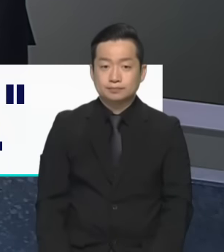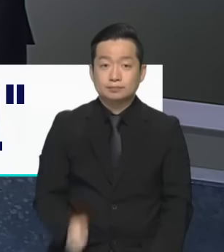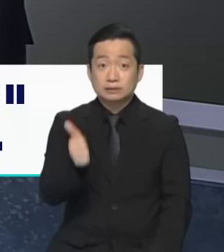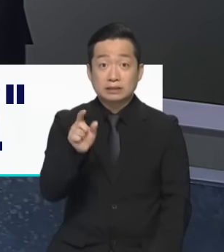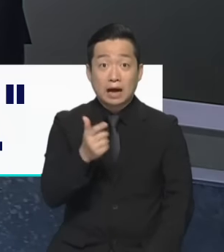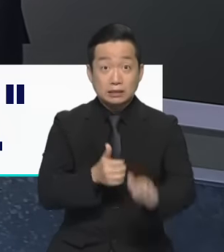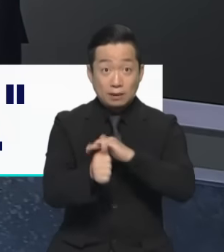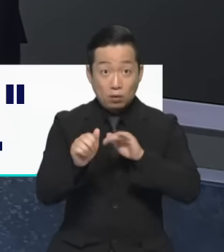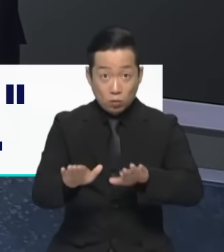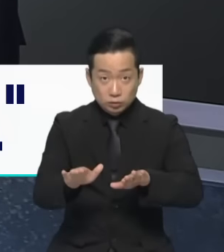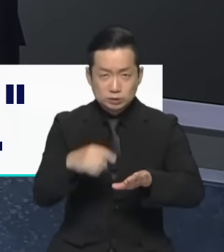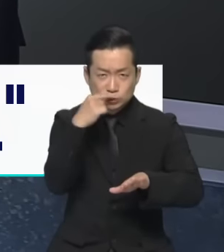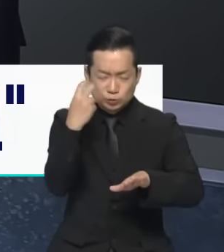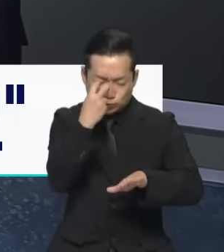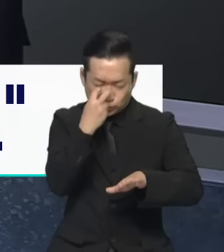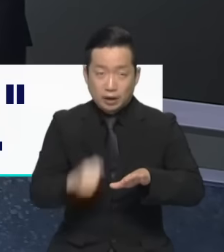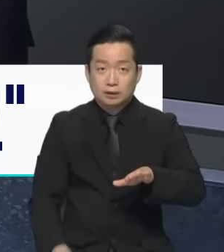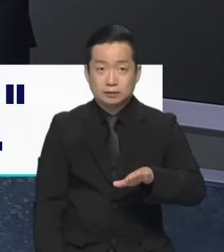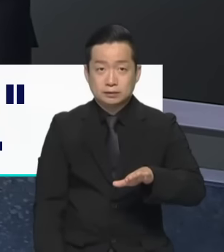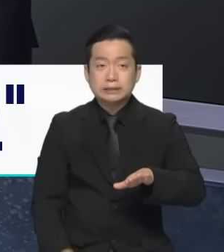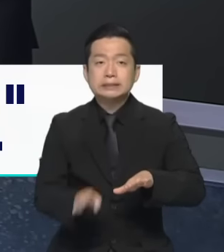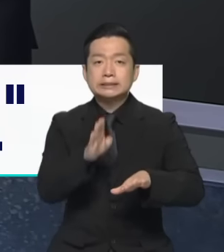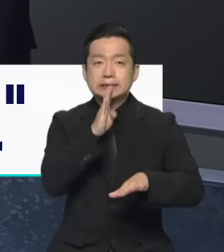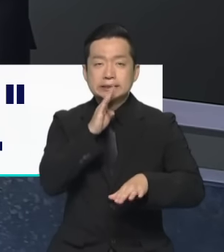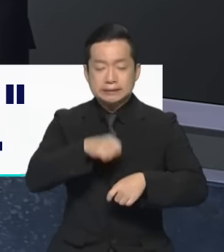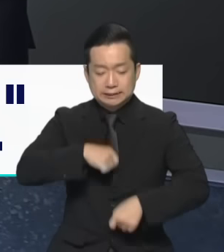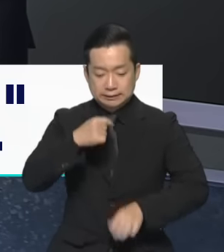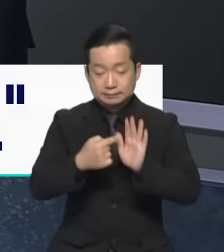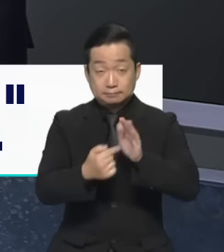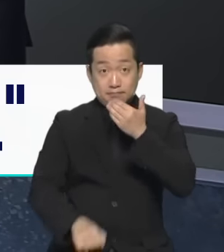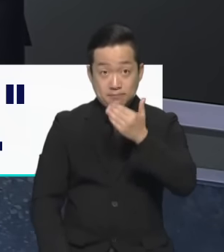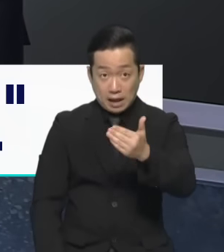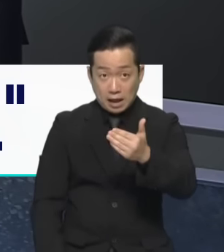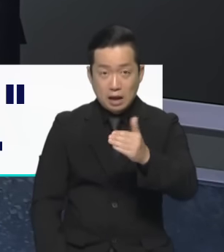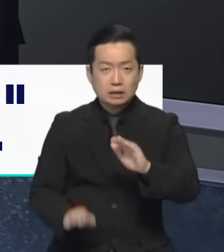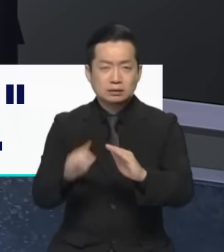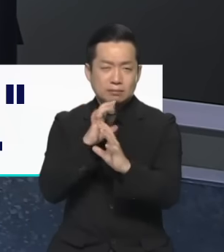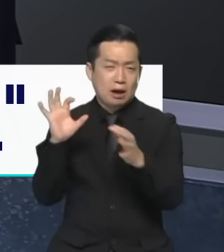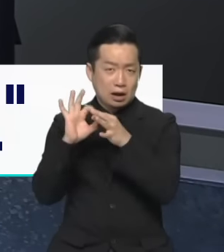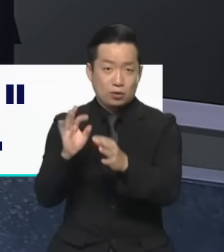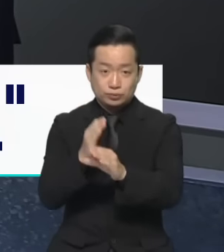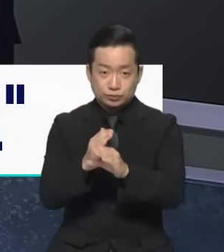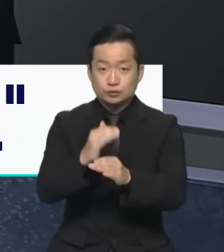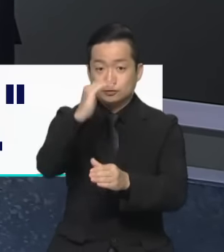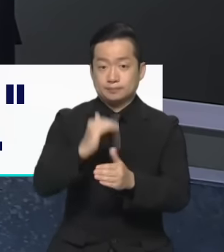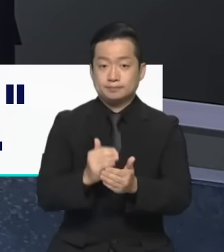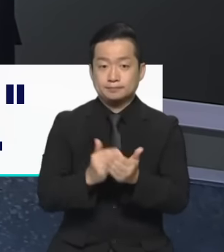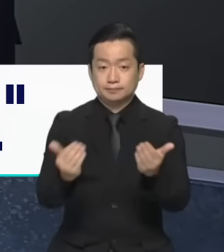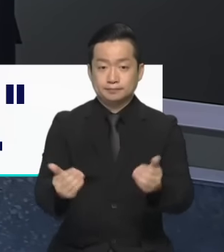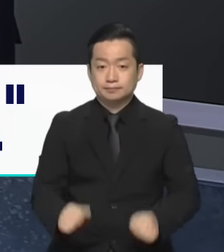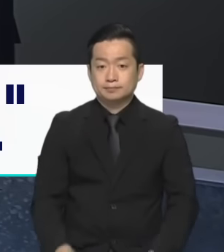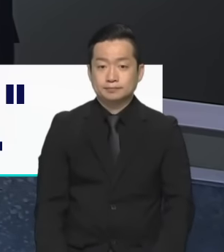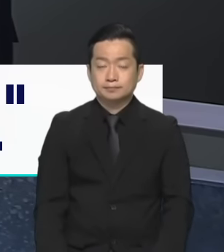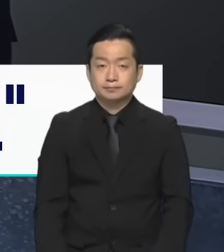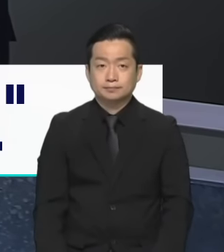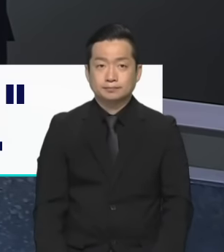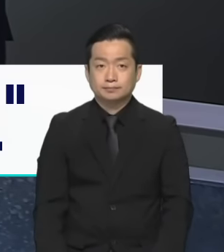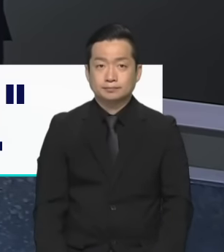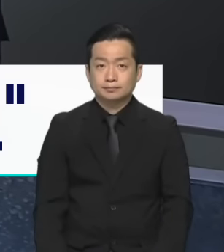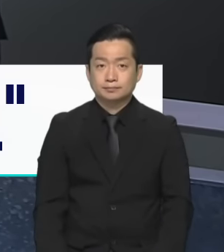한 대표는 오늘 철저한 수사를 통해서 진실이 가려질 거라고 했지만 논란은 가라앉질 않고 있습니다. 이 내용은 안희재 기자가